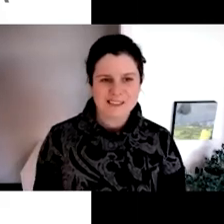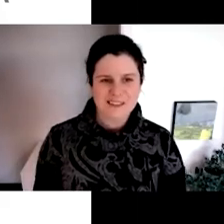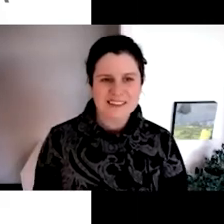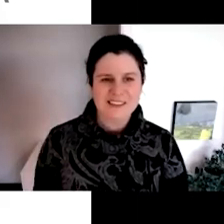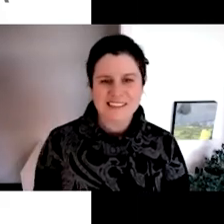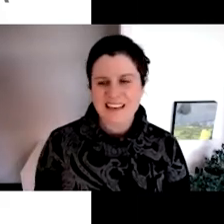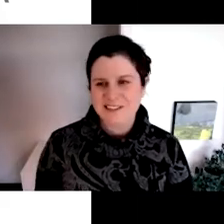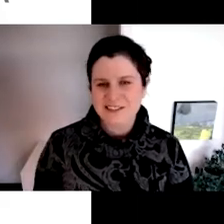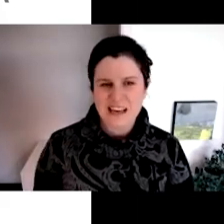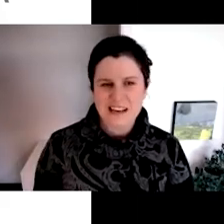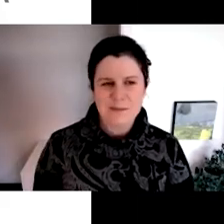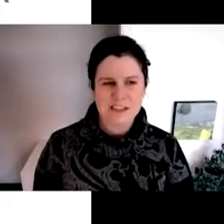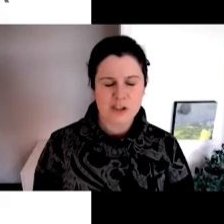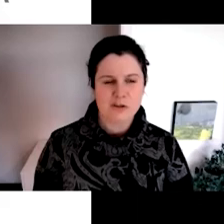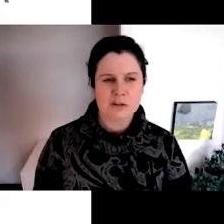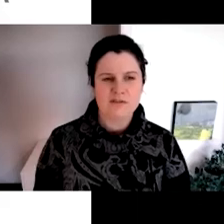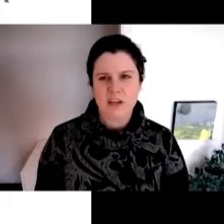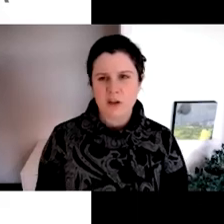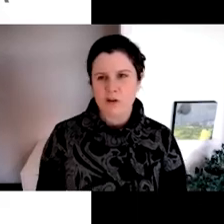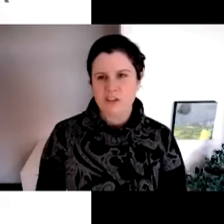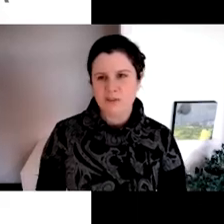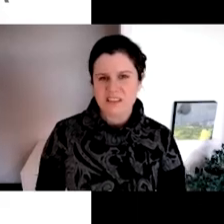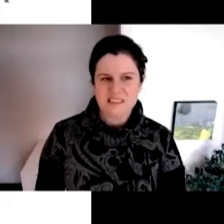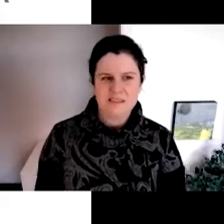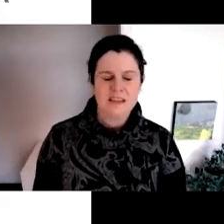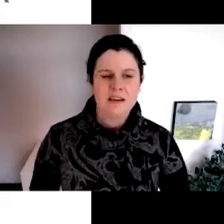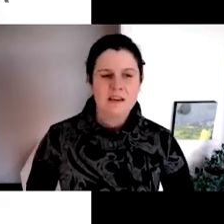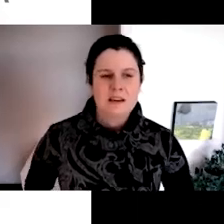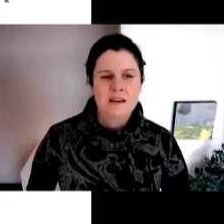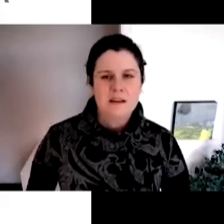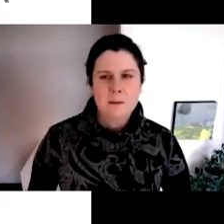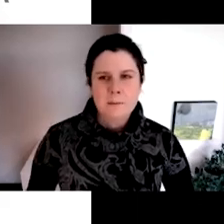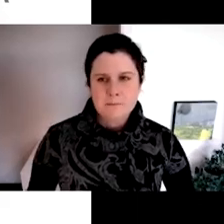participation sociale et culturelle des personnes sourdes via trois objectifs